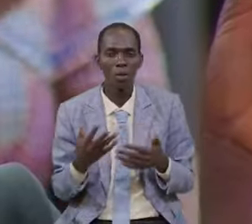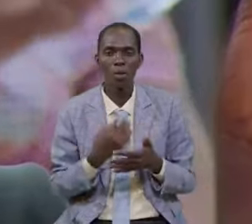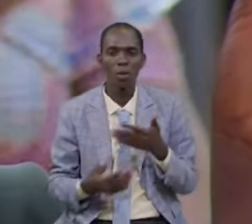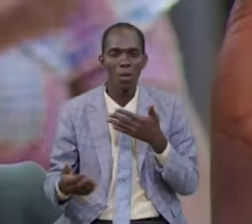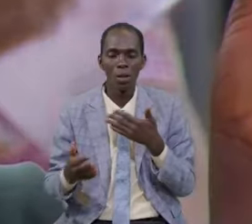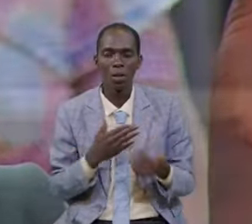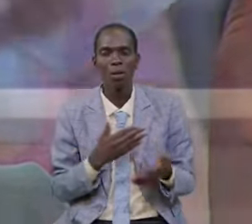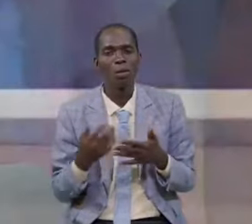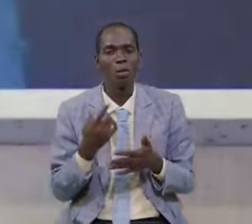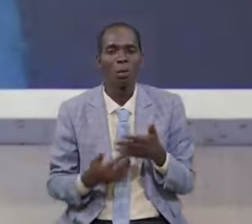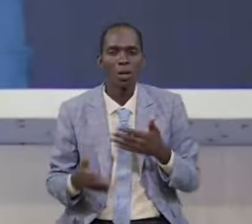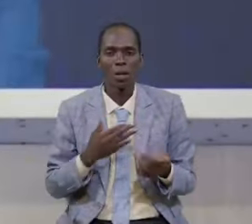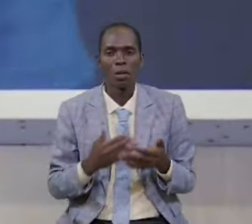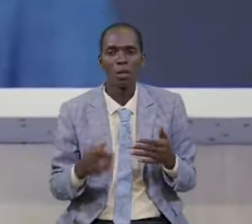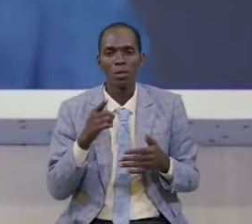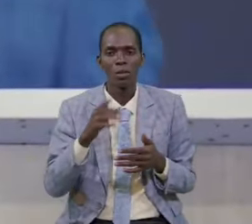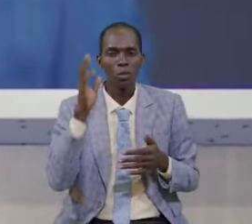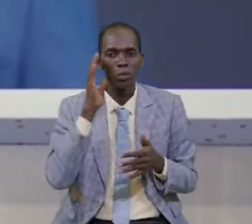tout ce que vous demanderez au Père en mon nom,